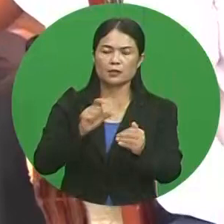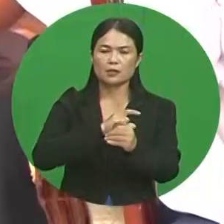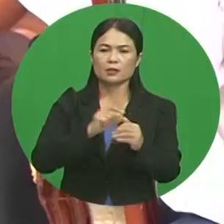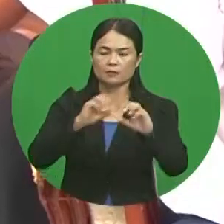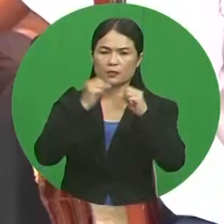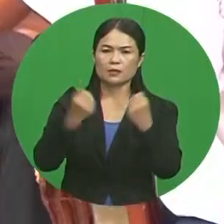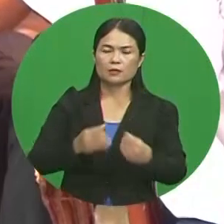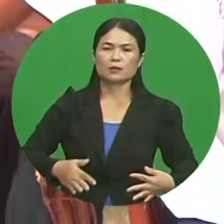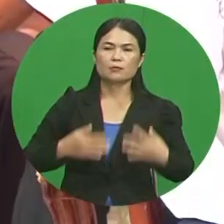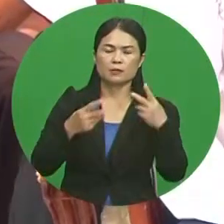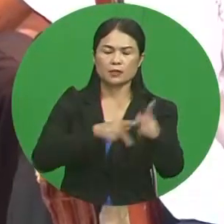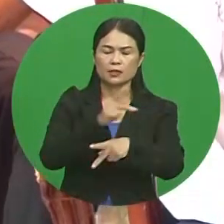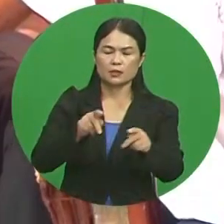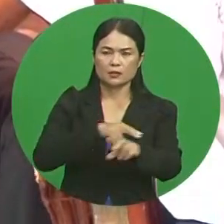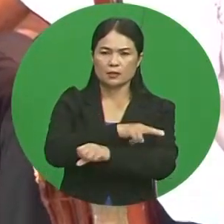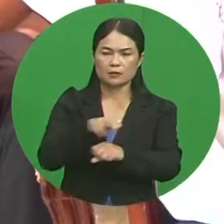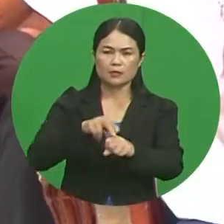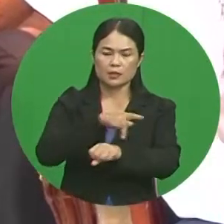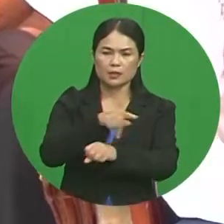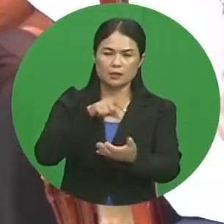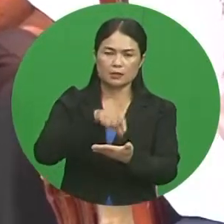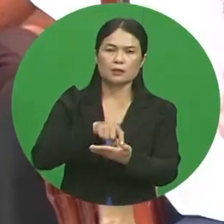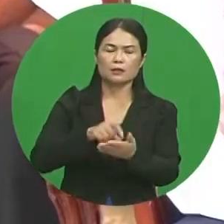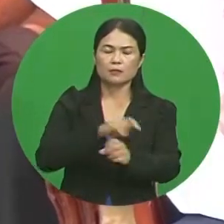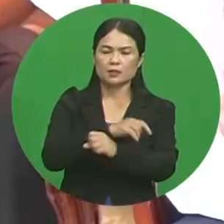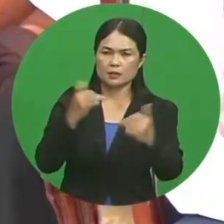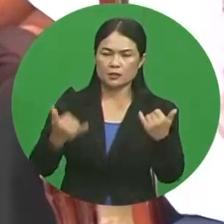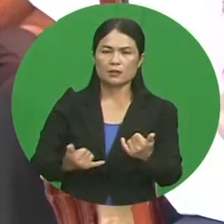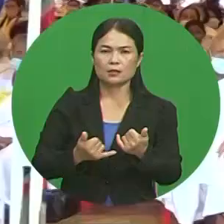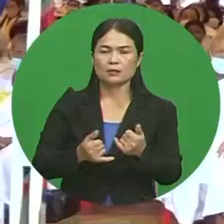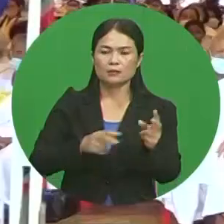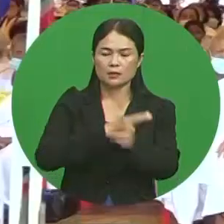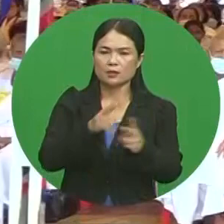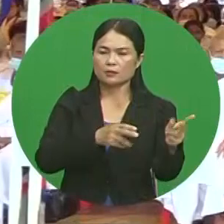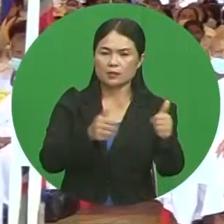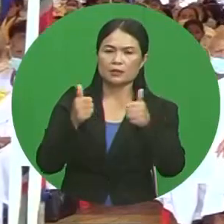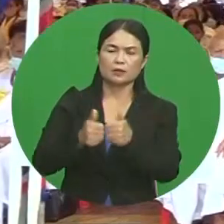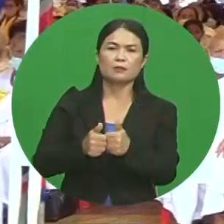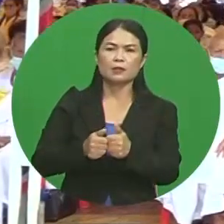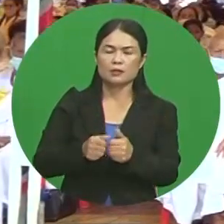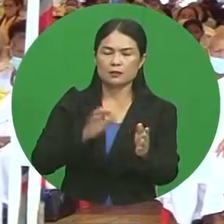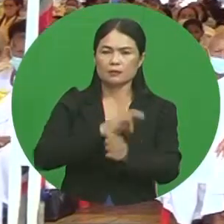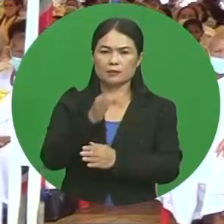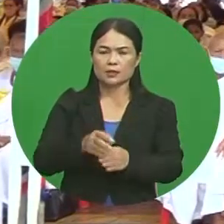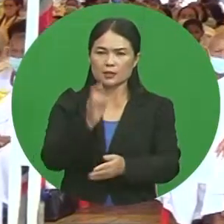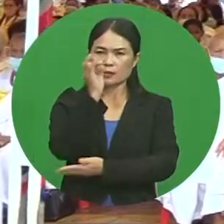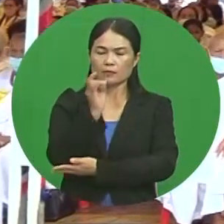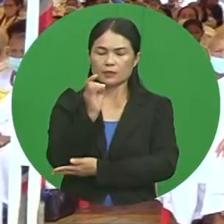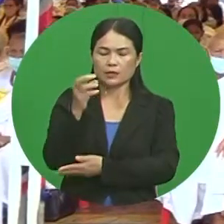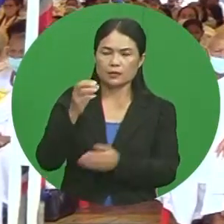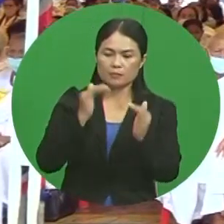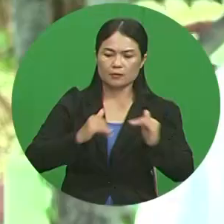ភាពរបស់ប្រជាពលរដ្ឋស្រុកស្អាងខេត្តកណ្ដាលនាពេលបច្ចុប្បន្នមានលក្ខណៈល្អប្រសើរក្នុងនោះវិស័យព្រះពុទ្ធសាសនា